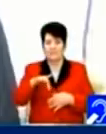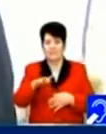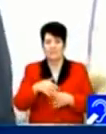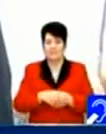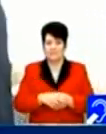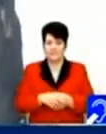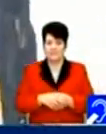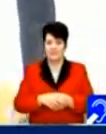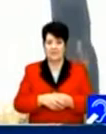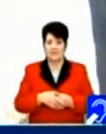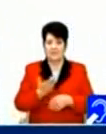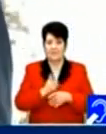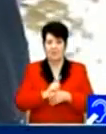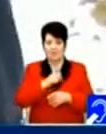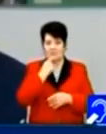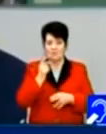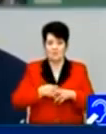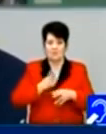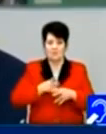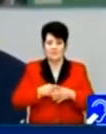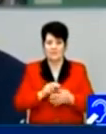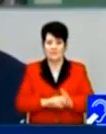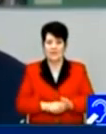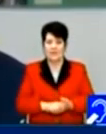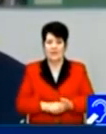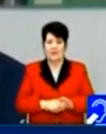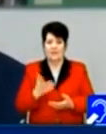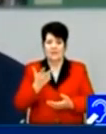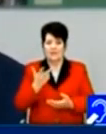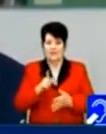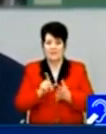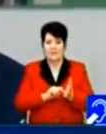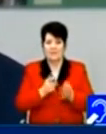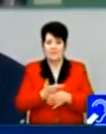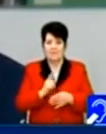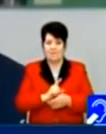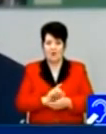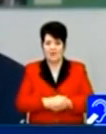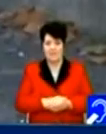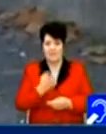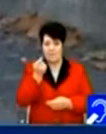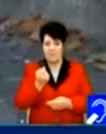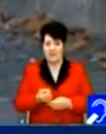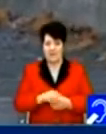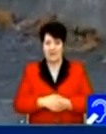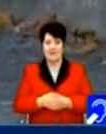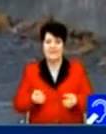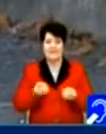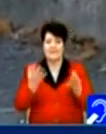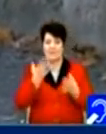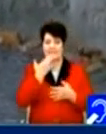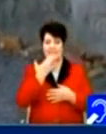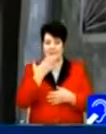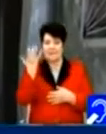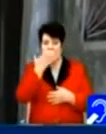deoarece sunt foarte multe primejdii. 3. Pensia este foarte mică. De Ziua Internațională